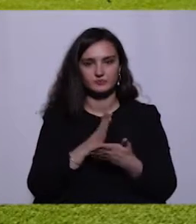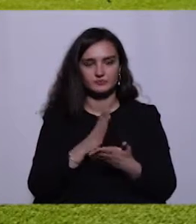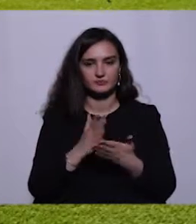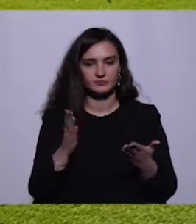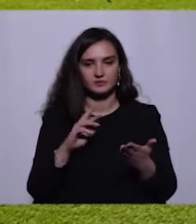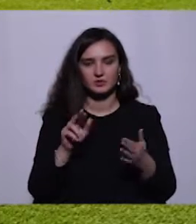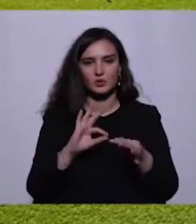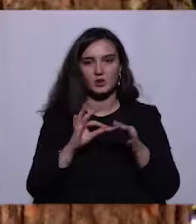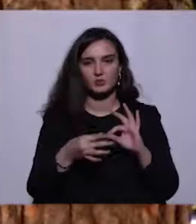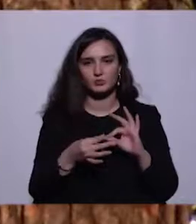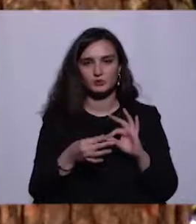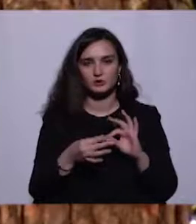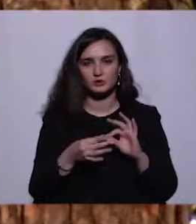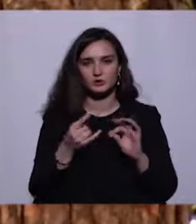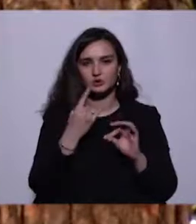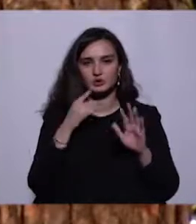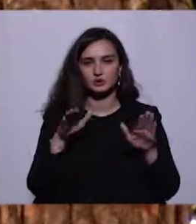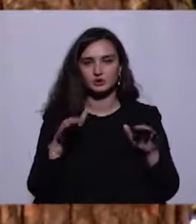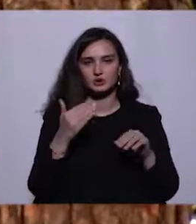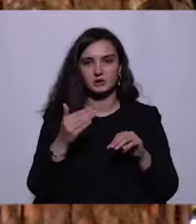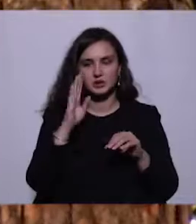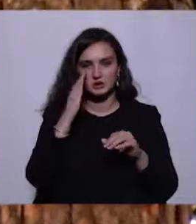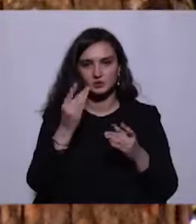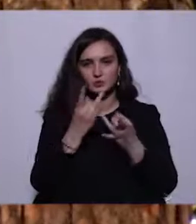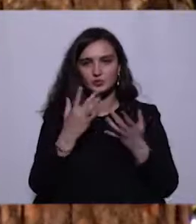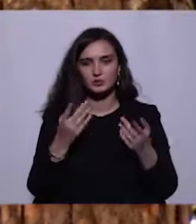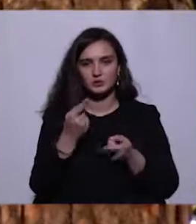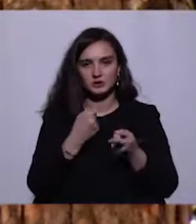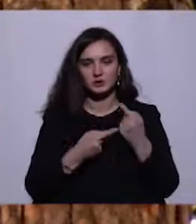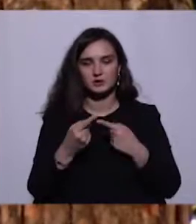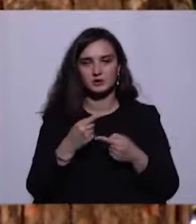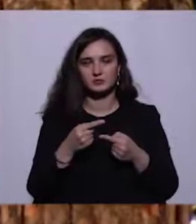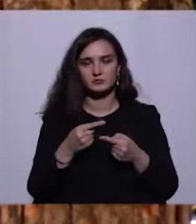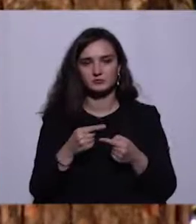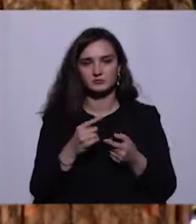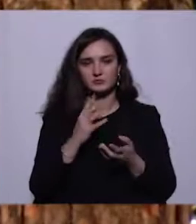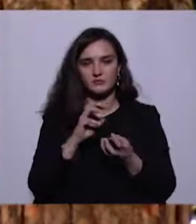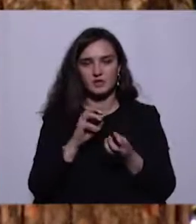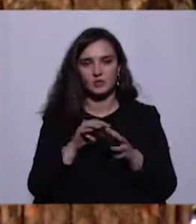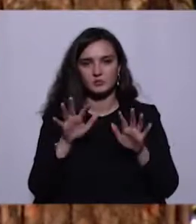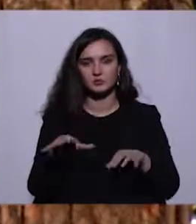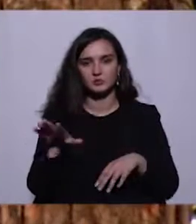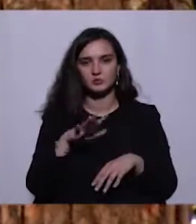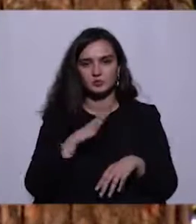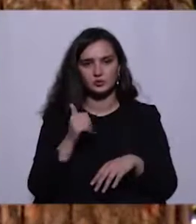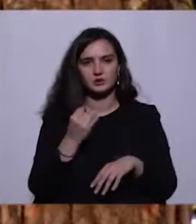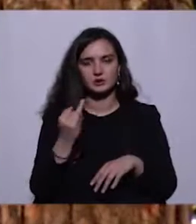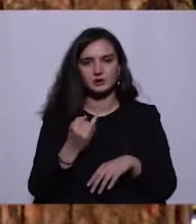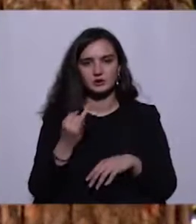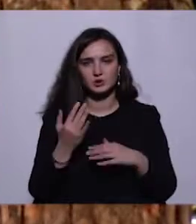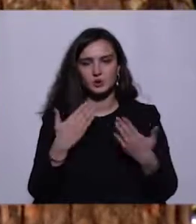გვხვდება და კონკრეტულად ჩიტიკაცის კულტი კი აღდგომის კუნძულზე არსებობდა. აი როგორი